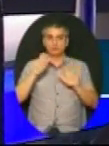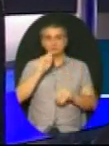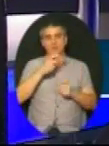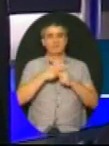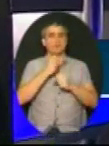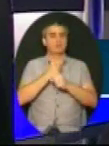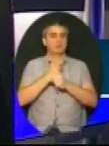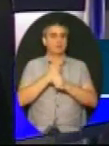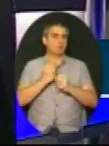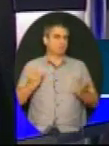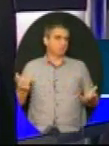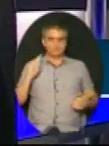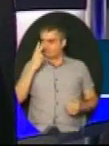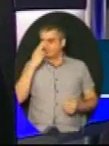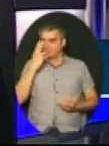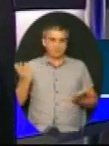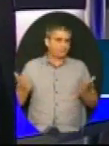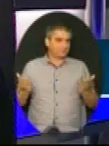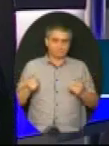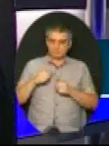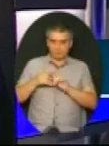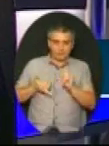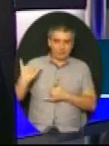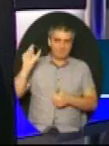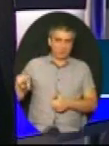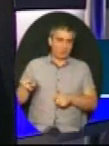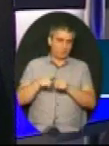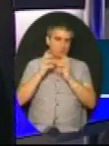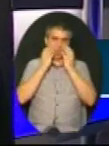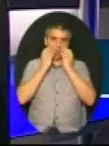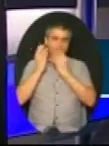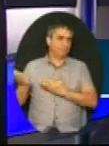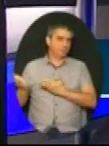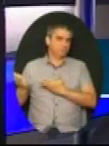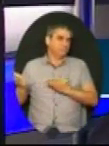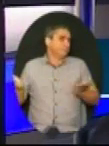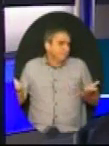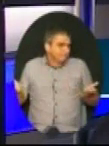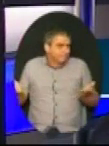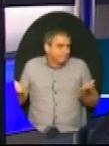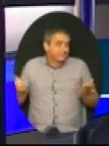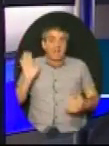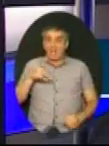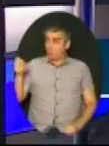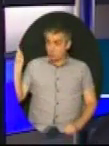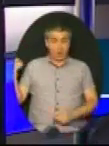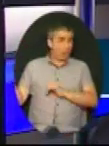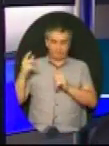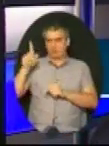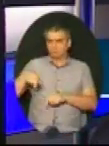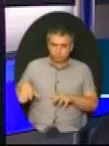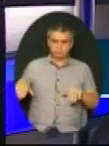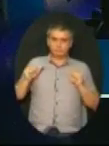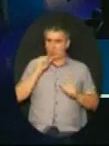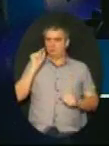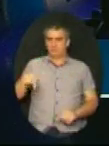מפלגת העבודה. אבל מנסים כל הזמן לבעוט באדם כמו אמיר פרץ, ולכן גם האנשים שהוא יכול להביא לא יבואו. זאת